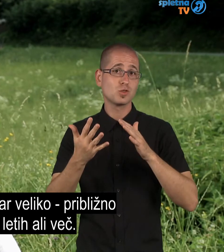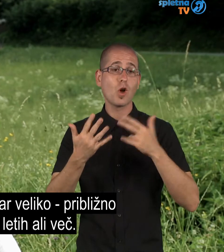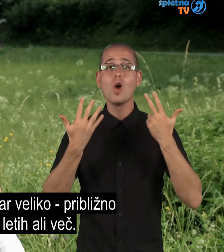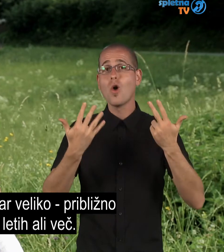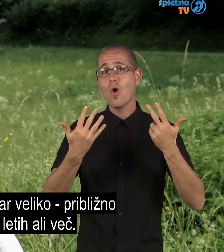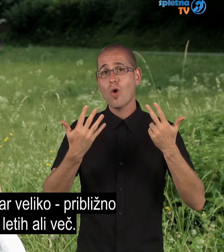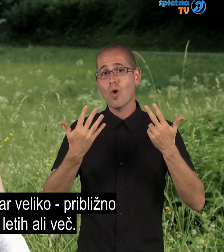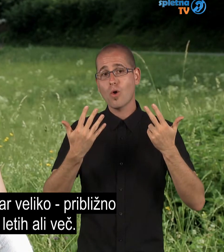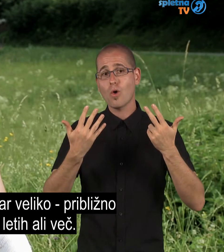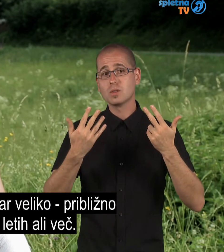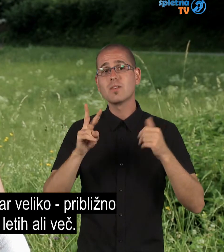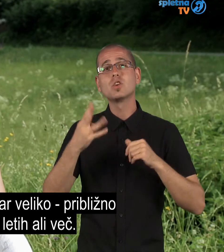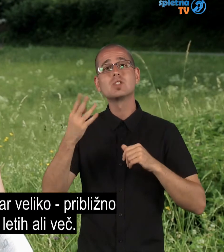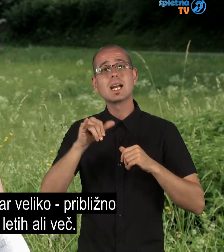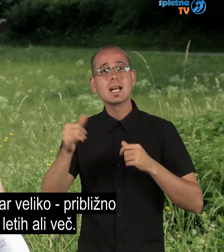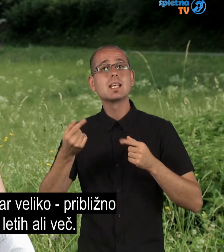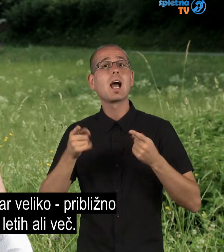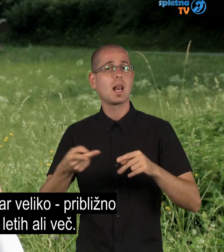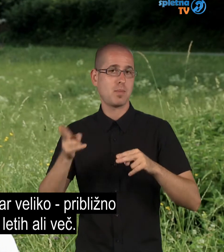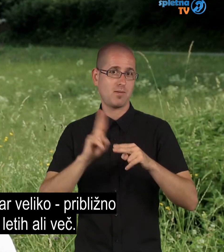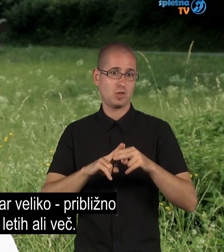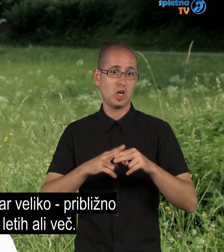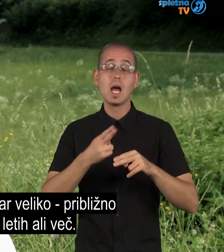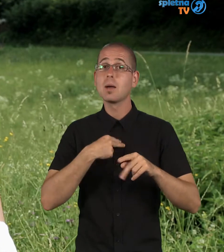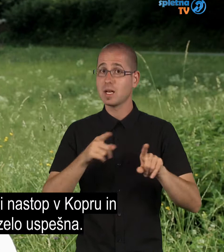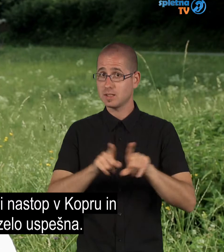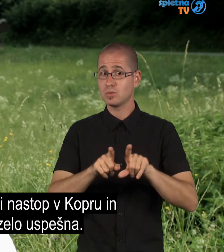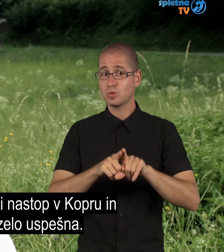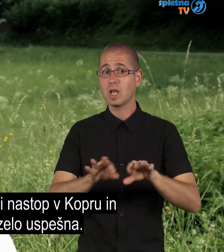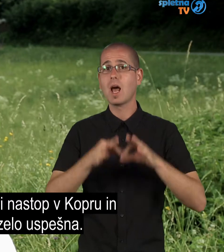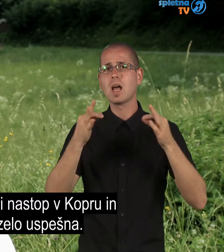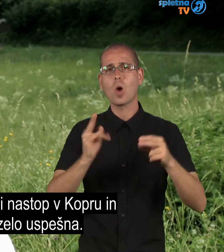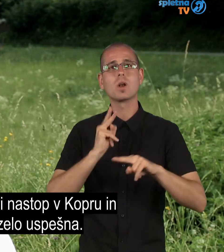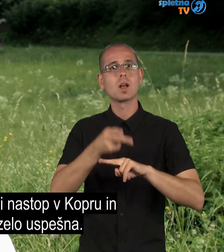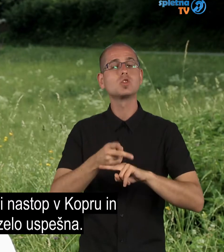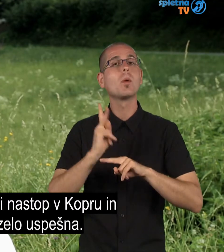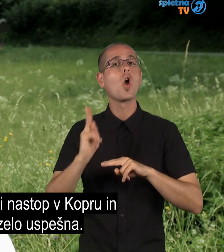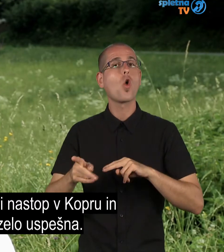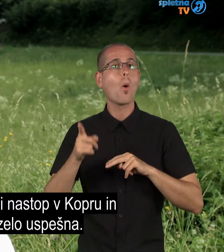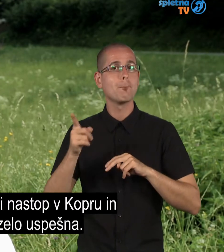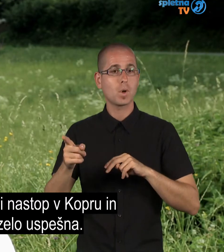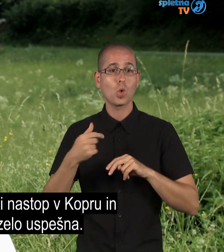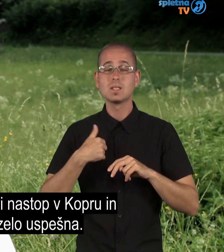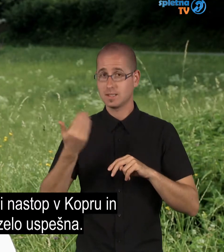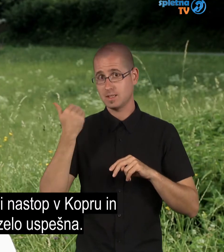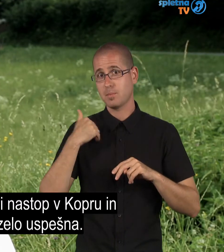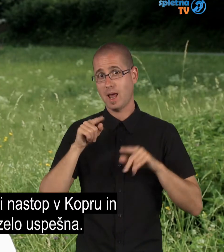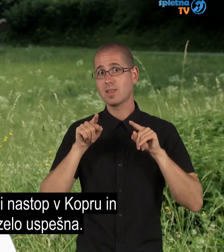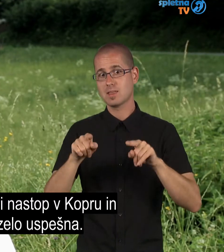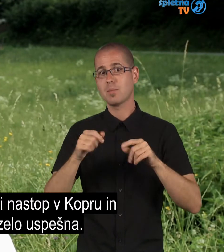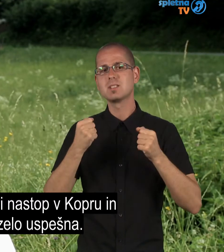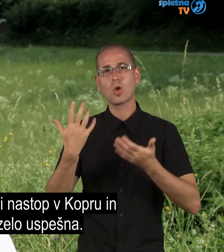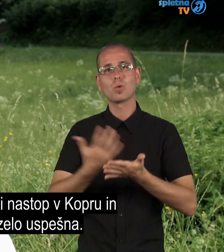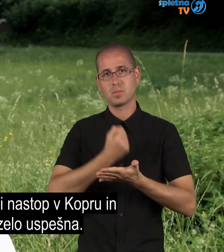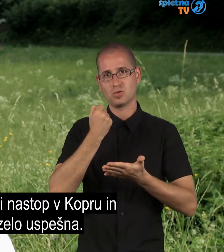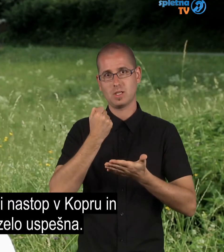približno 8 v 4 letih ali več. Imela sem tudi javni nastop v Kopru in sem bila